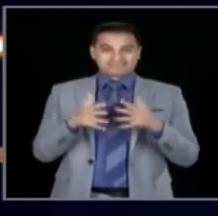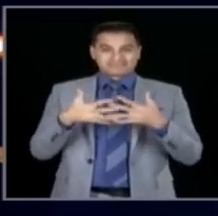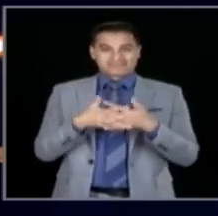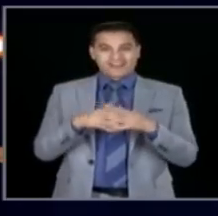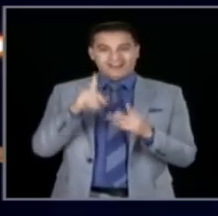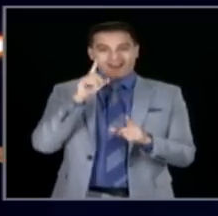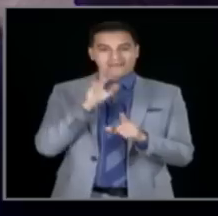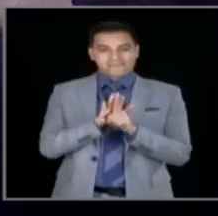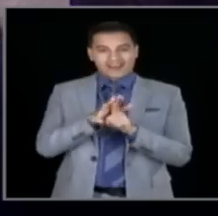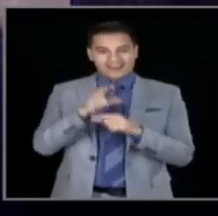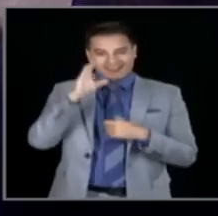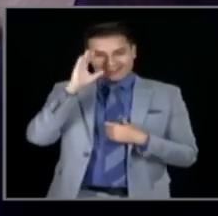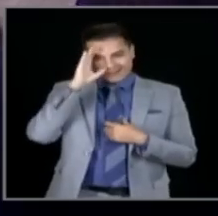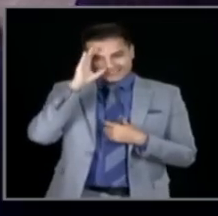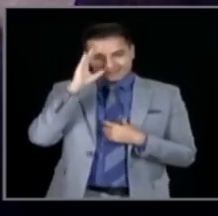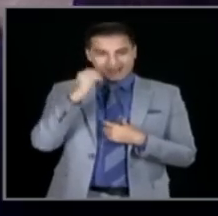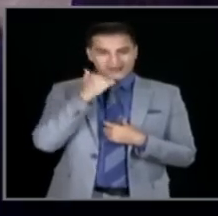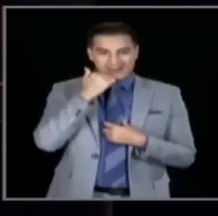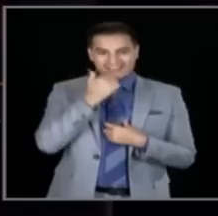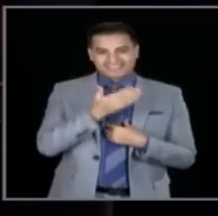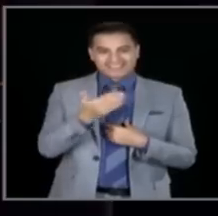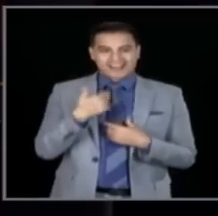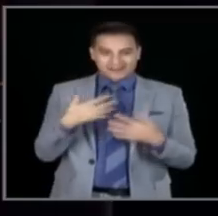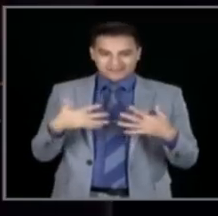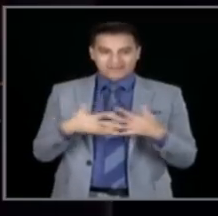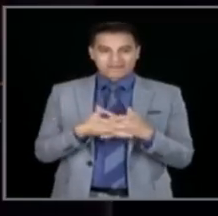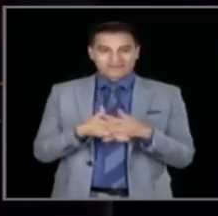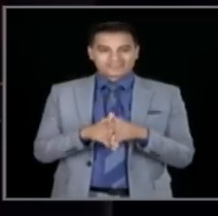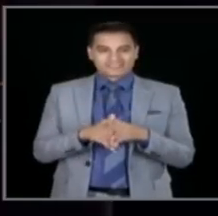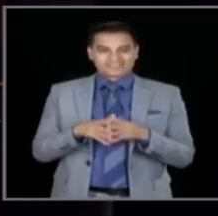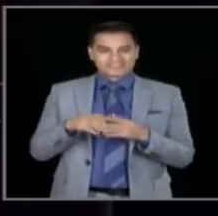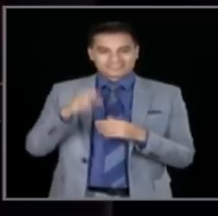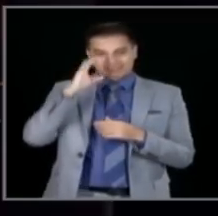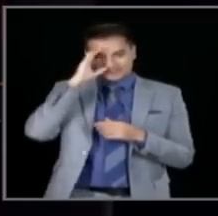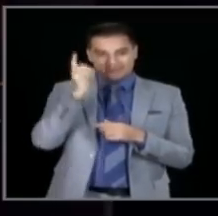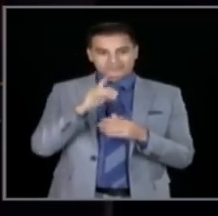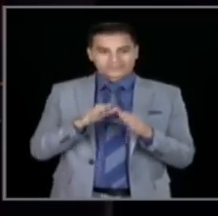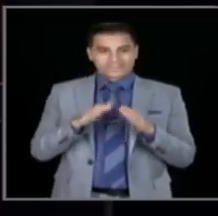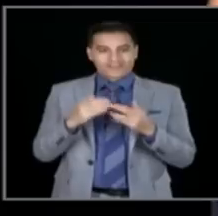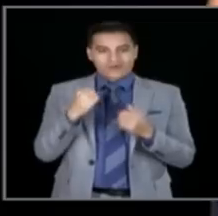الله في عون الاهلاوية بقى. لا لا بالعكس، احنا بنحتويهم. احنا يعني الزمالك ليس فريقا